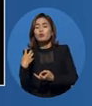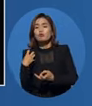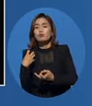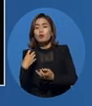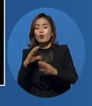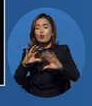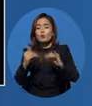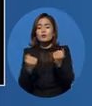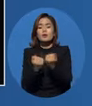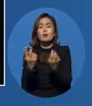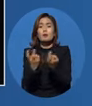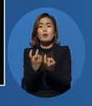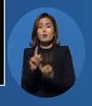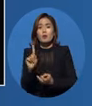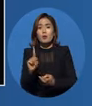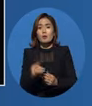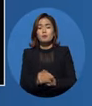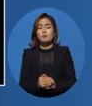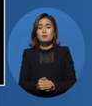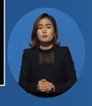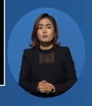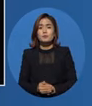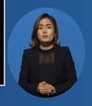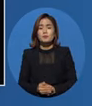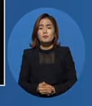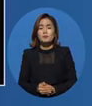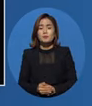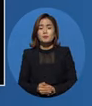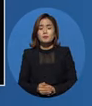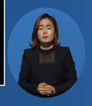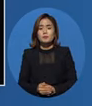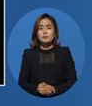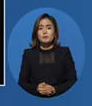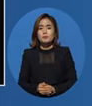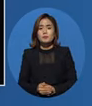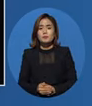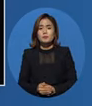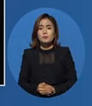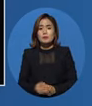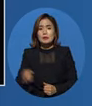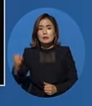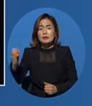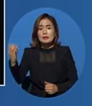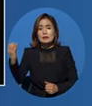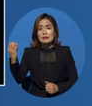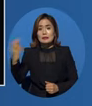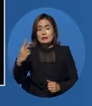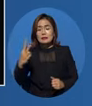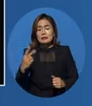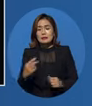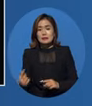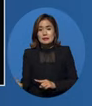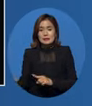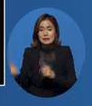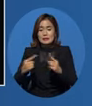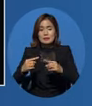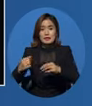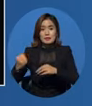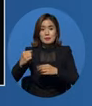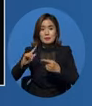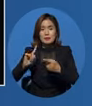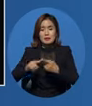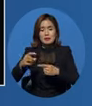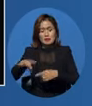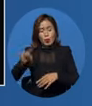설득할 수 있다고 생각하십니까 그거는 이제 어우 우리가 재생에너지를 우리가 혼자서 처음 시작한다 그럼 그런 얘기가